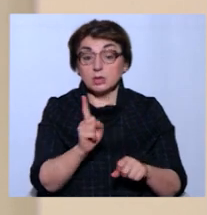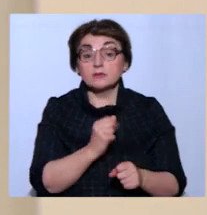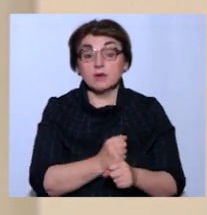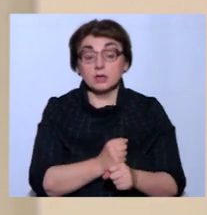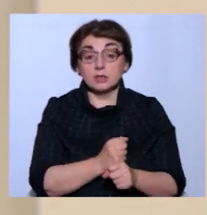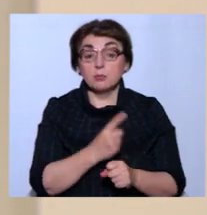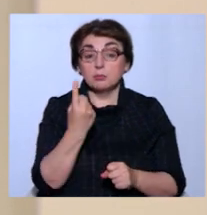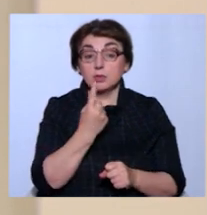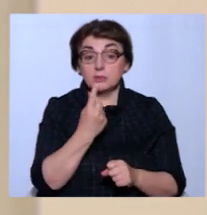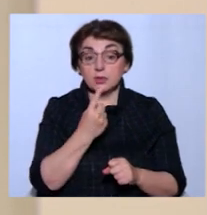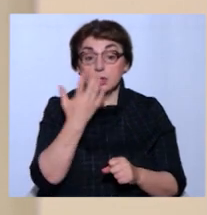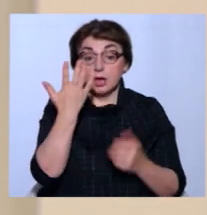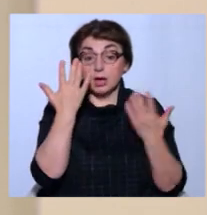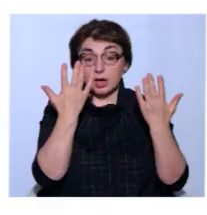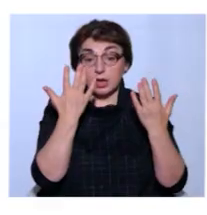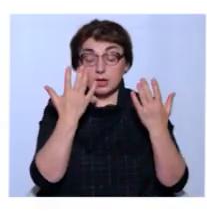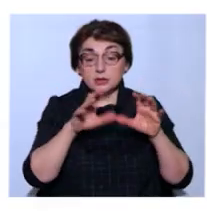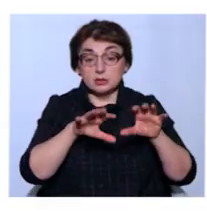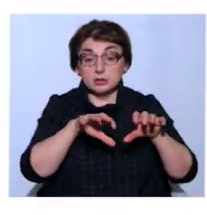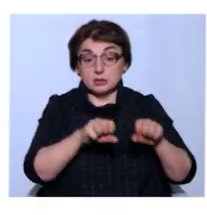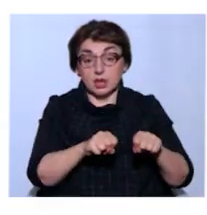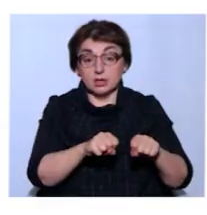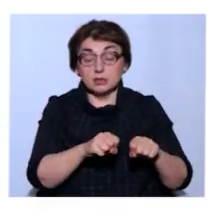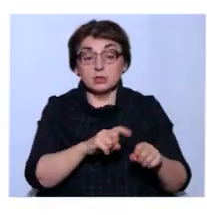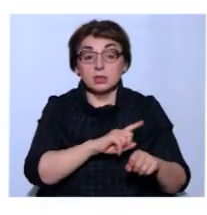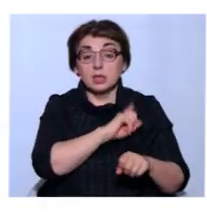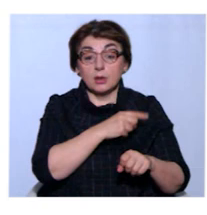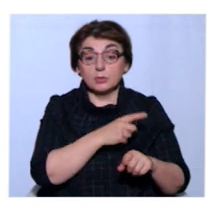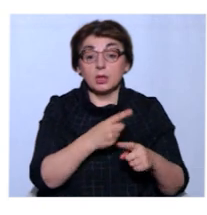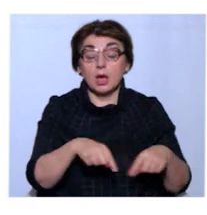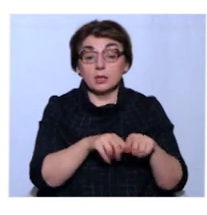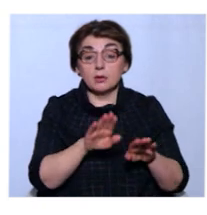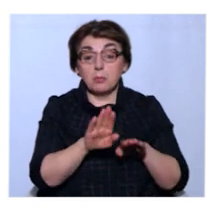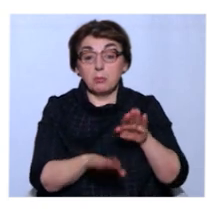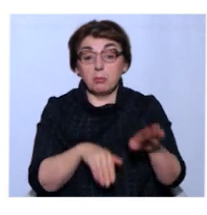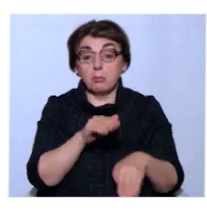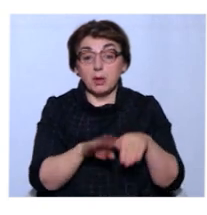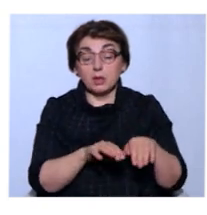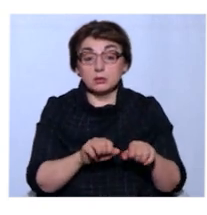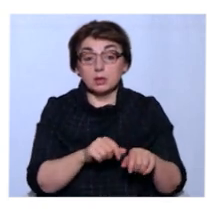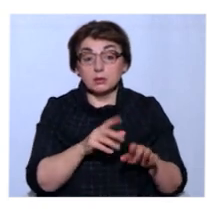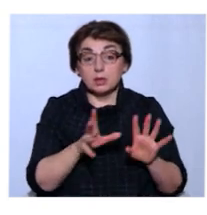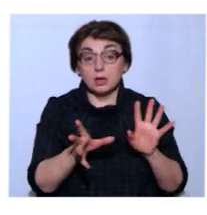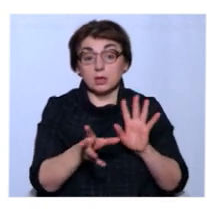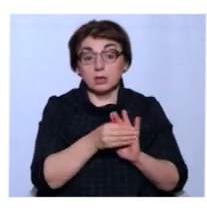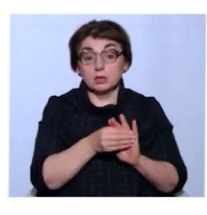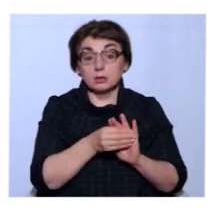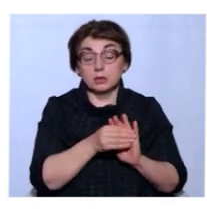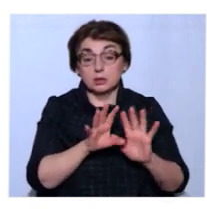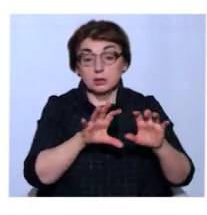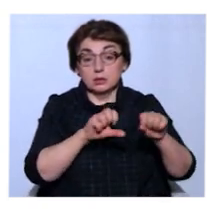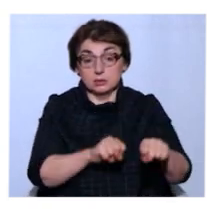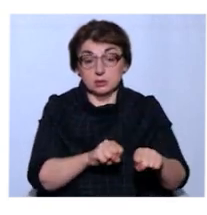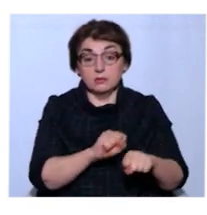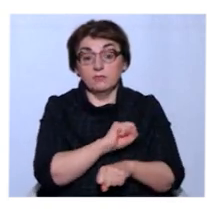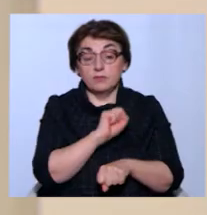რამეს. პირველ რიგში ხელის ძალის გამოყენებით და პედლების მოძრაობასაც შევწყვეტ და ასე გაჩერდება